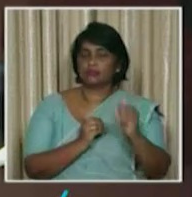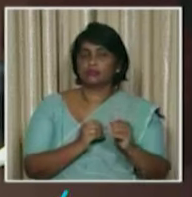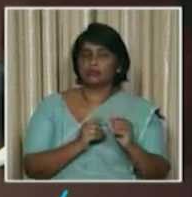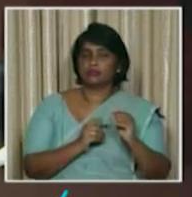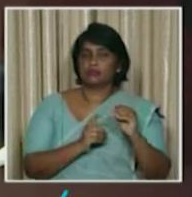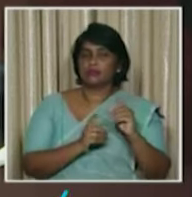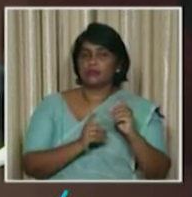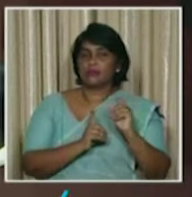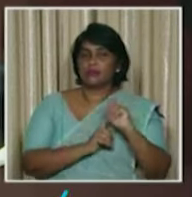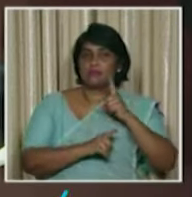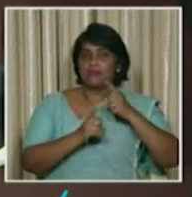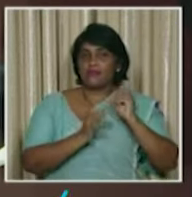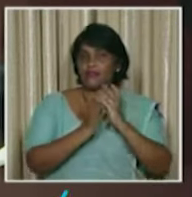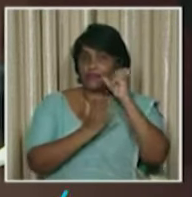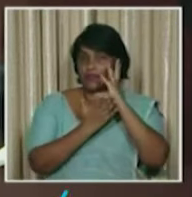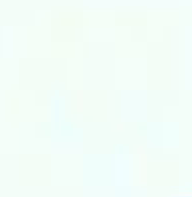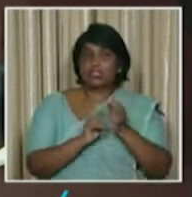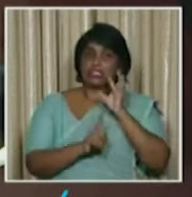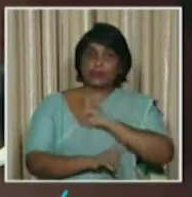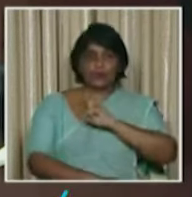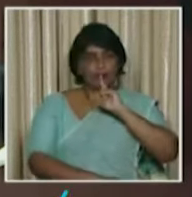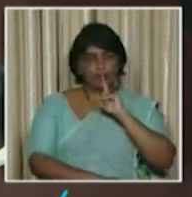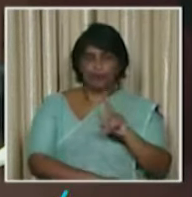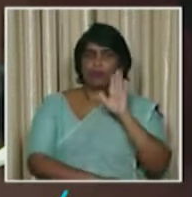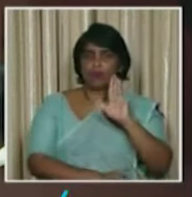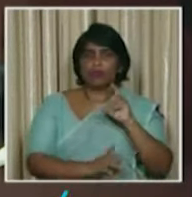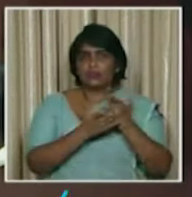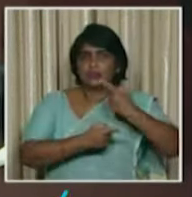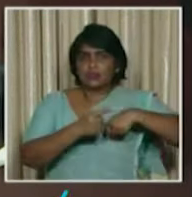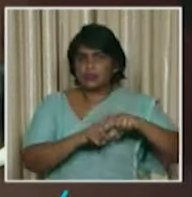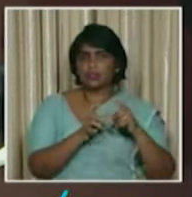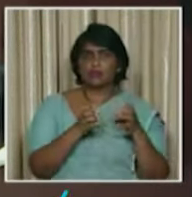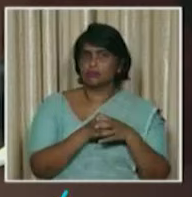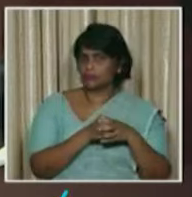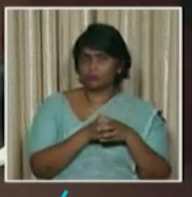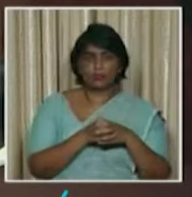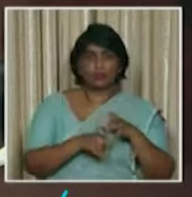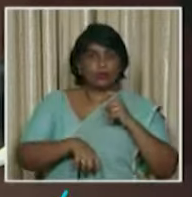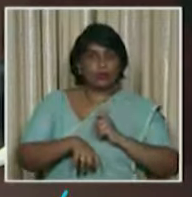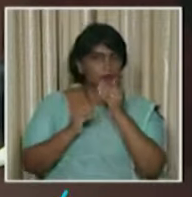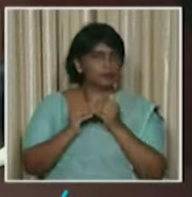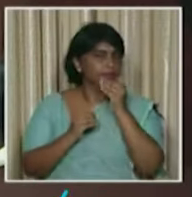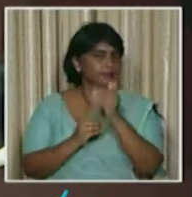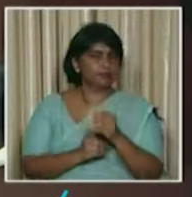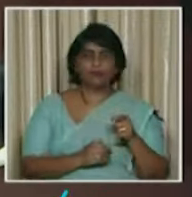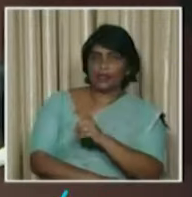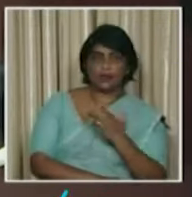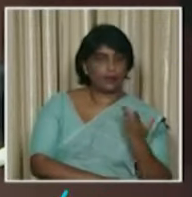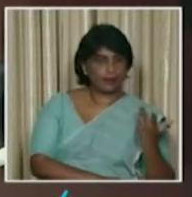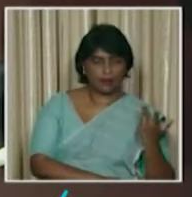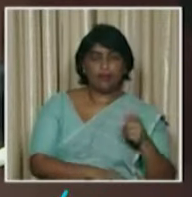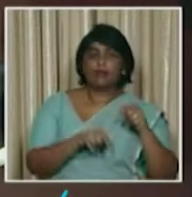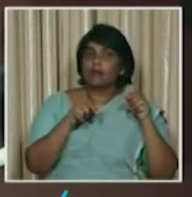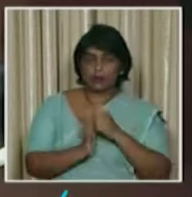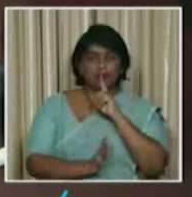සභාවට එම යෝජනාව ජනාධිපතිවරයා විසින් ඉදිරිපත් කළා තිබුණා. හැබැයි ව්‍යවස්ථා සභාව විසින් ඔහුගේ කාලය දීර්ඝ කිරීම අනුමත කරලා නැහැ. දැන්